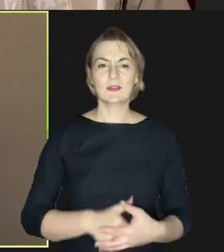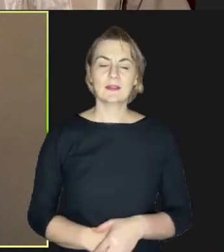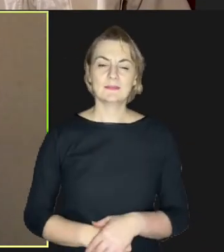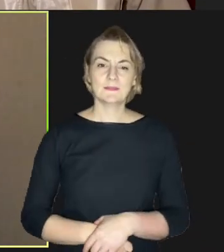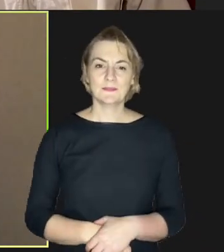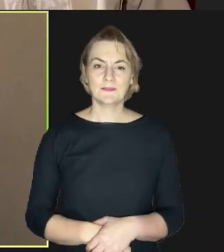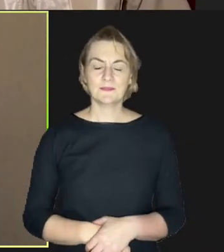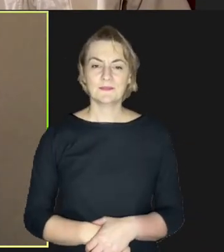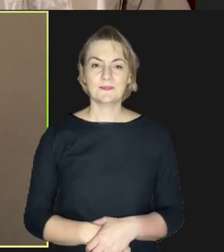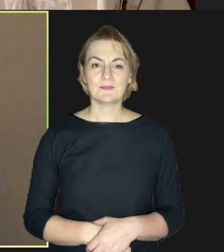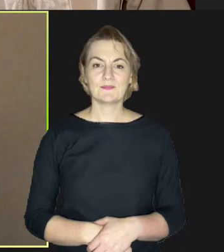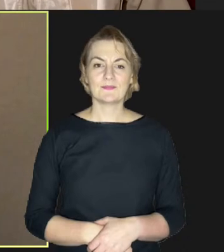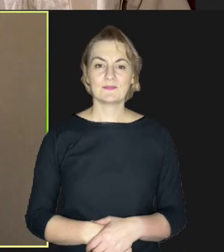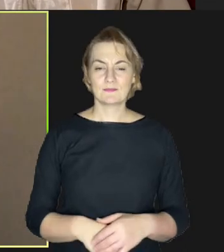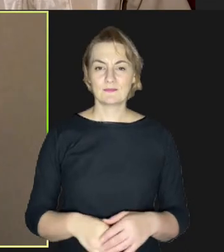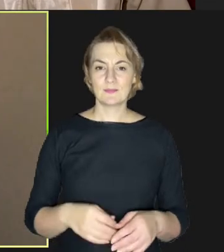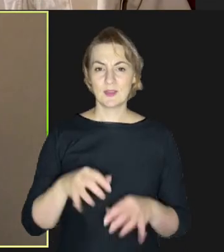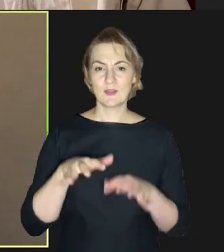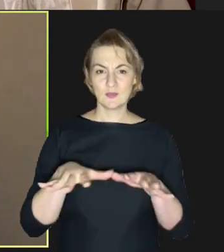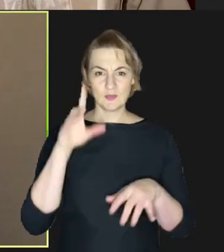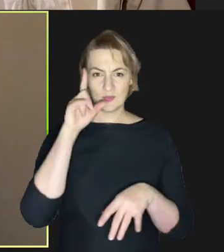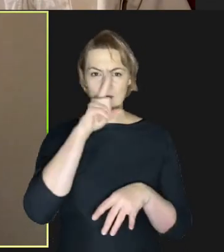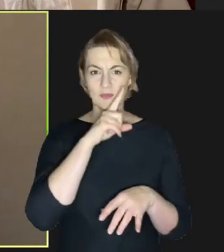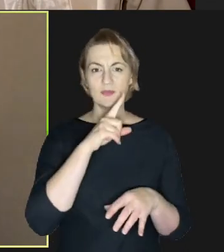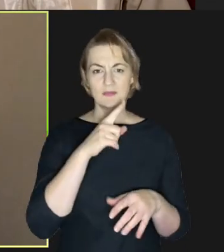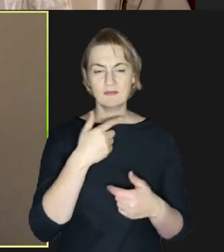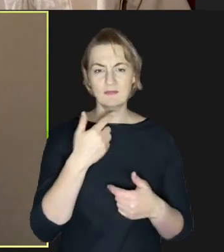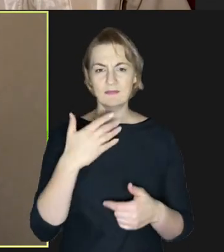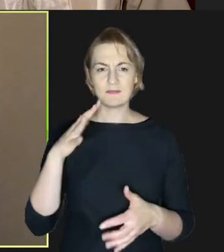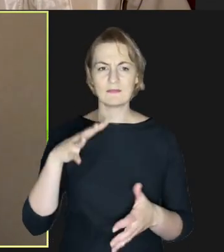Jeśli dostateczna ilość ludzi się naprawdę tym zajmie,